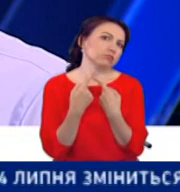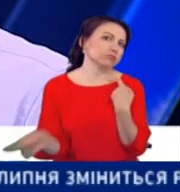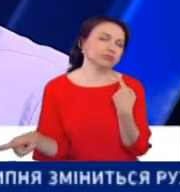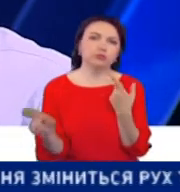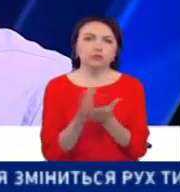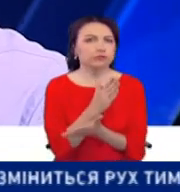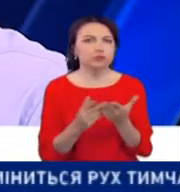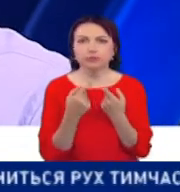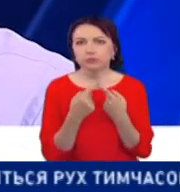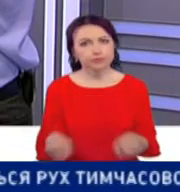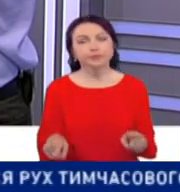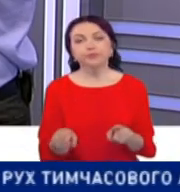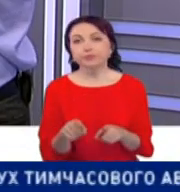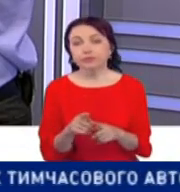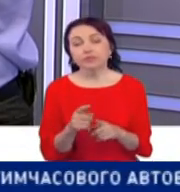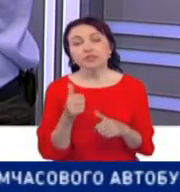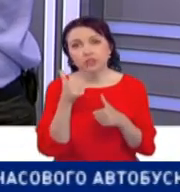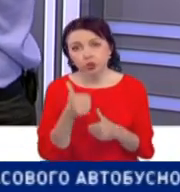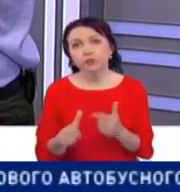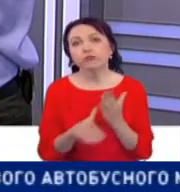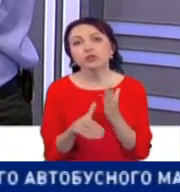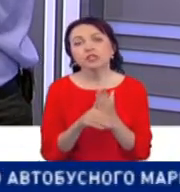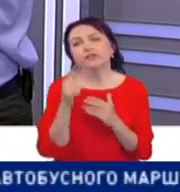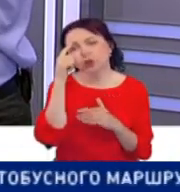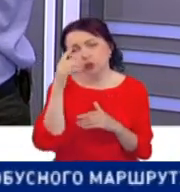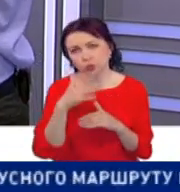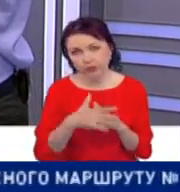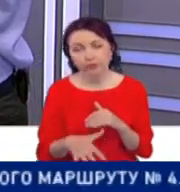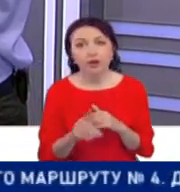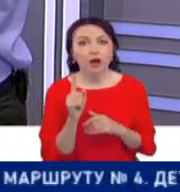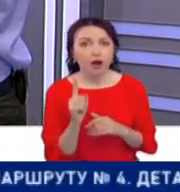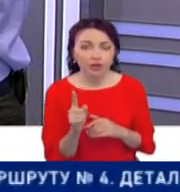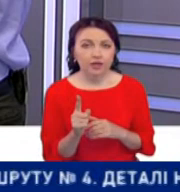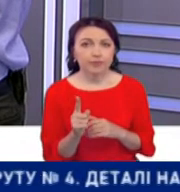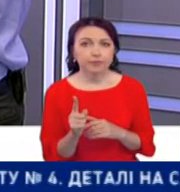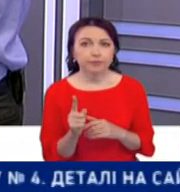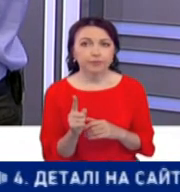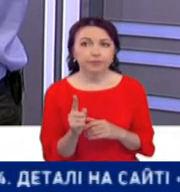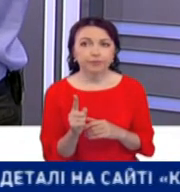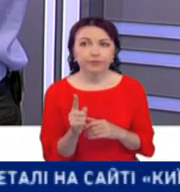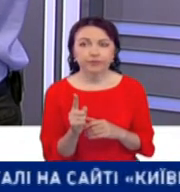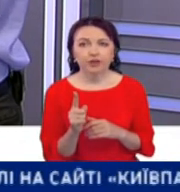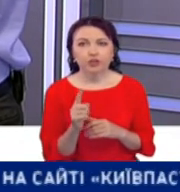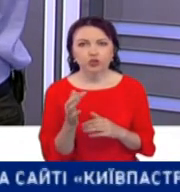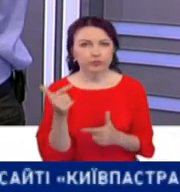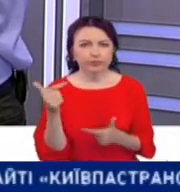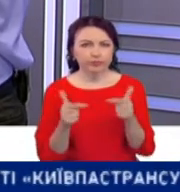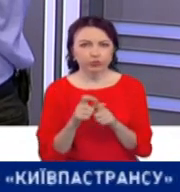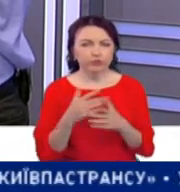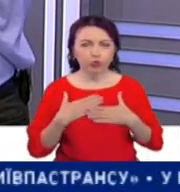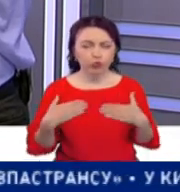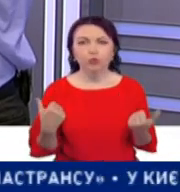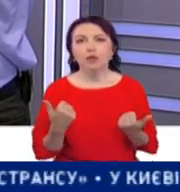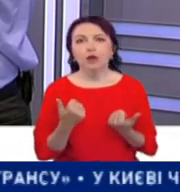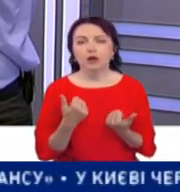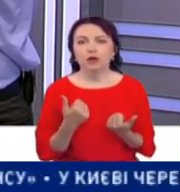різні речі. Тому це добре. І волонтерів я добре розумію. Але, як, не знаю, це, щоб не лаятись, висловитись,